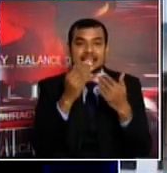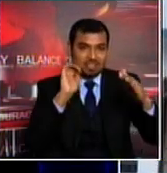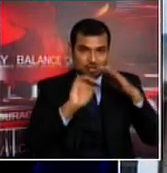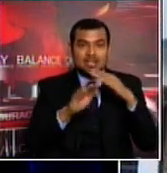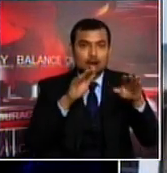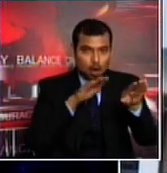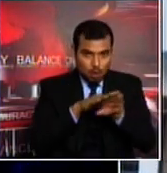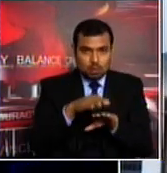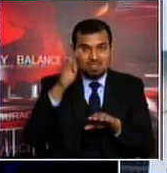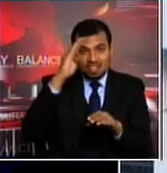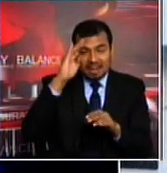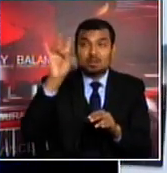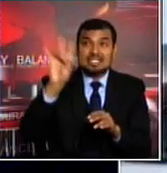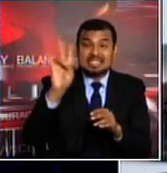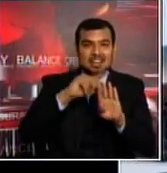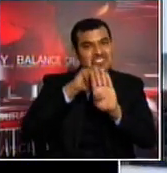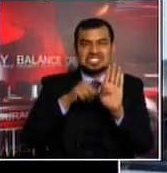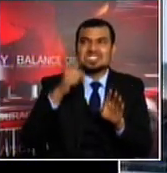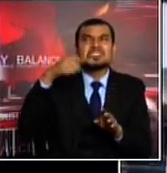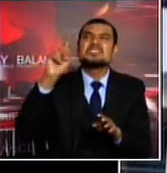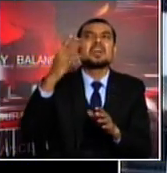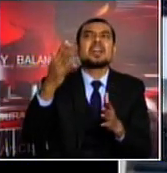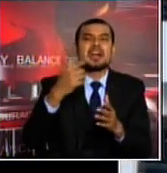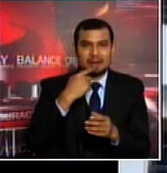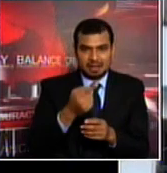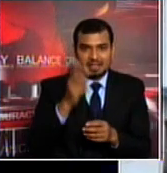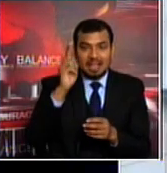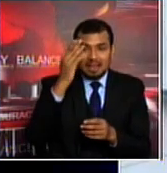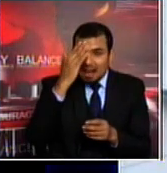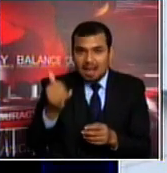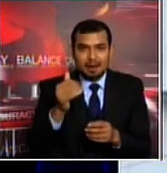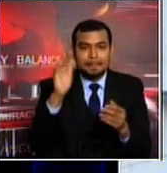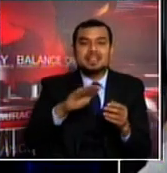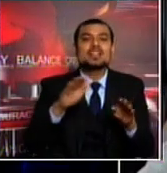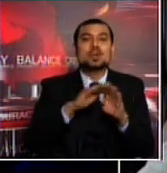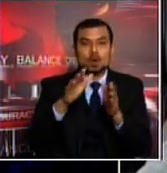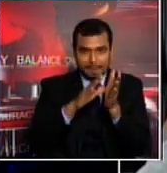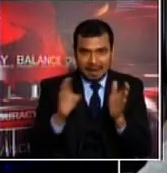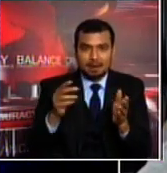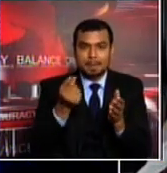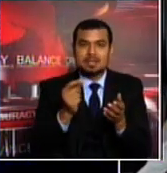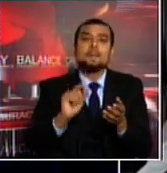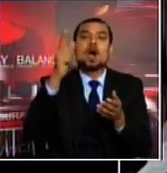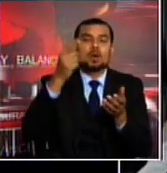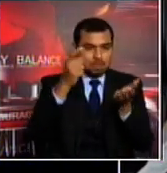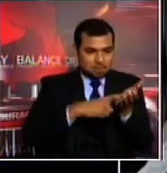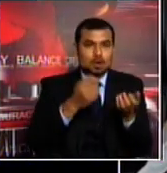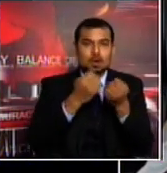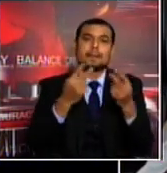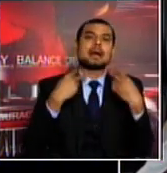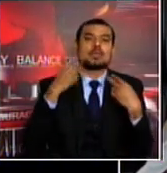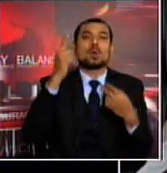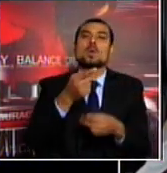भने सरकारको शिक्षाको नीति ठिक नभएकाले विद्यार्थीबाट महँगो शुल्क लिन आफूहरू बाध्य भएको